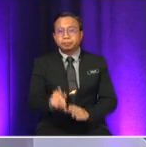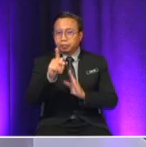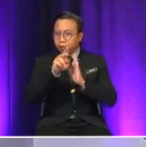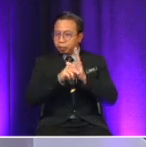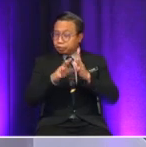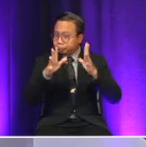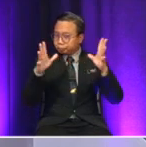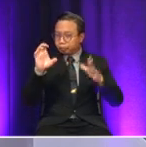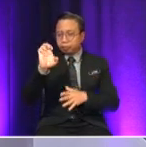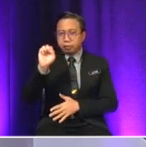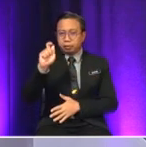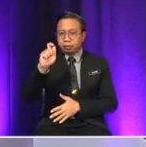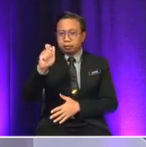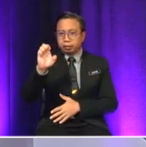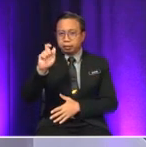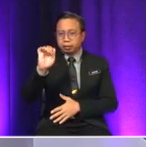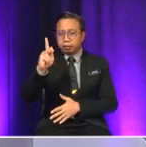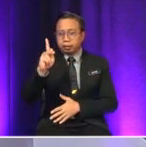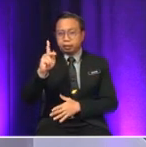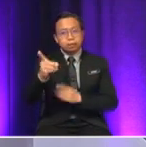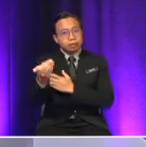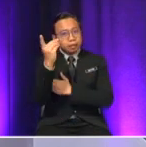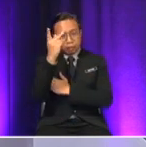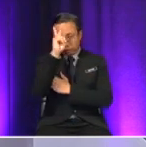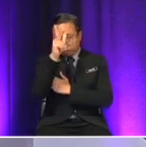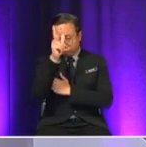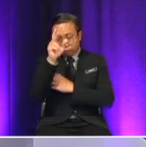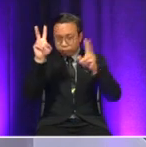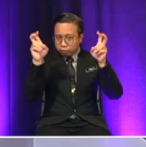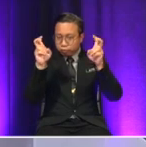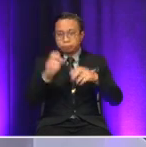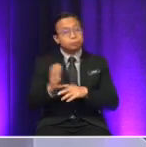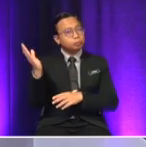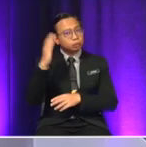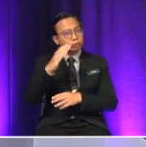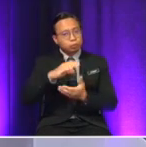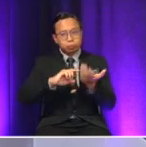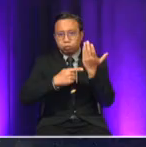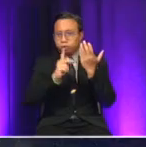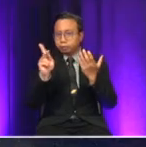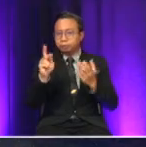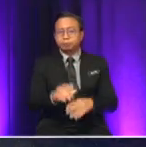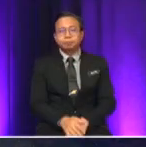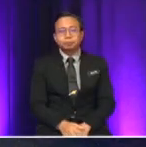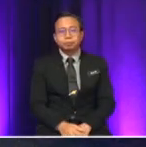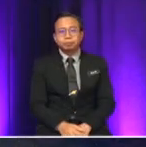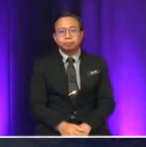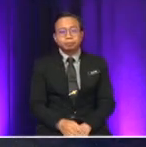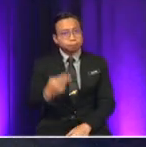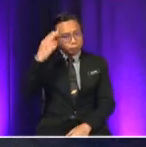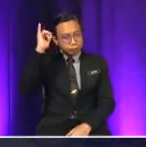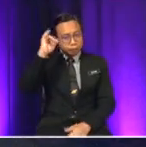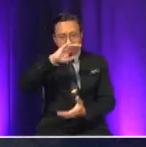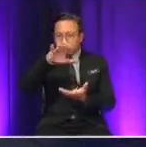perkembangan estetika dan daya kreatif sebagai tajuk. Jadi tanpa membuang masa, jom Cikgu Ida kita mulakan. Okey. Baik, hai semua.